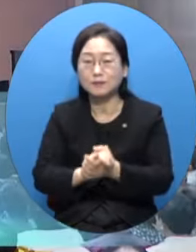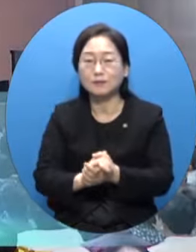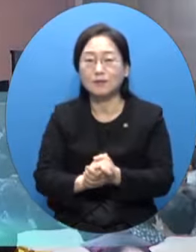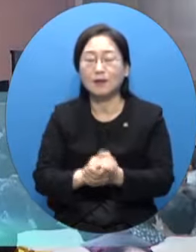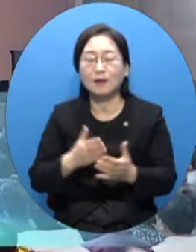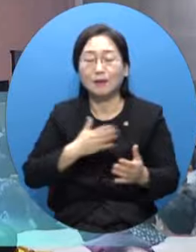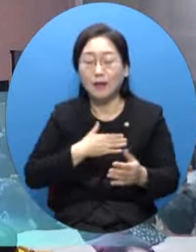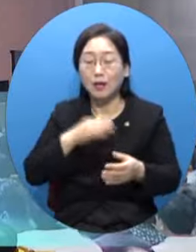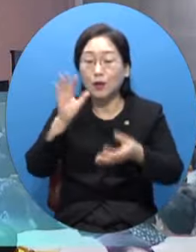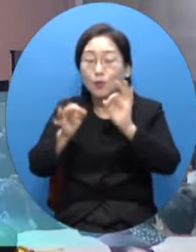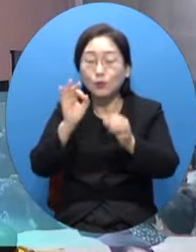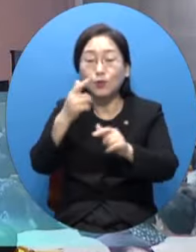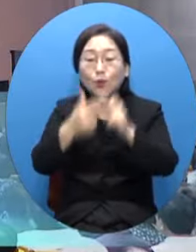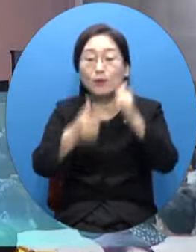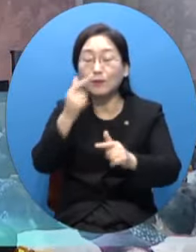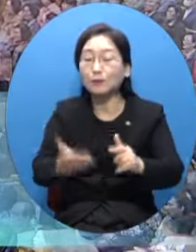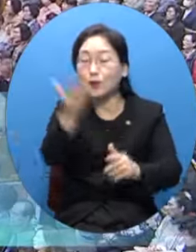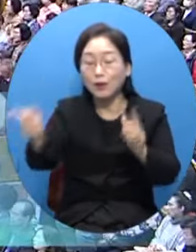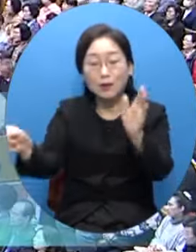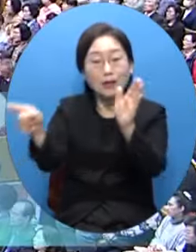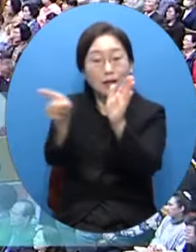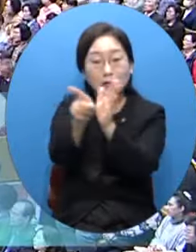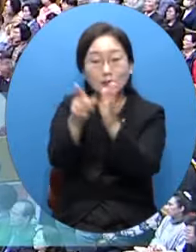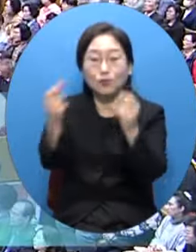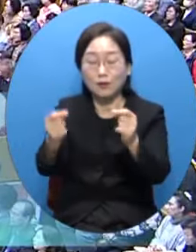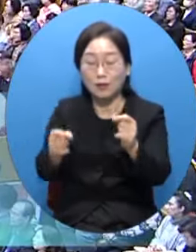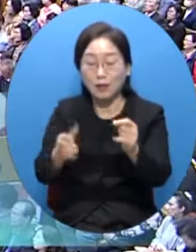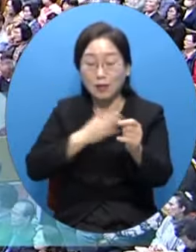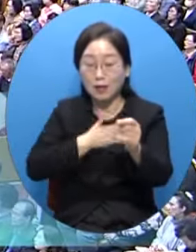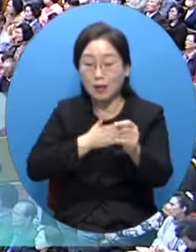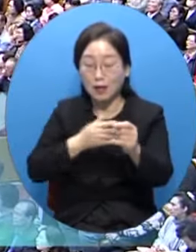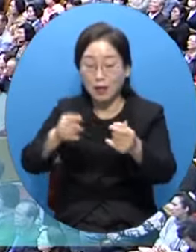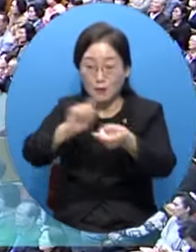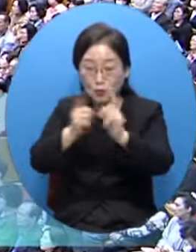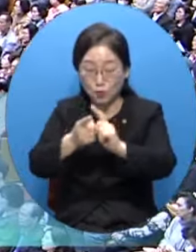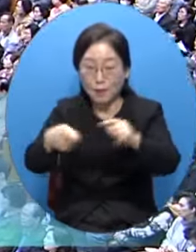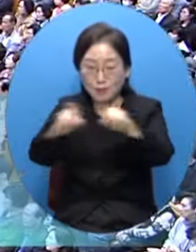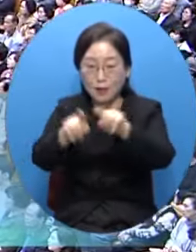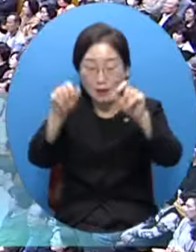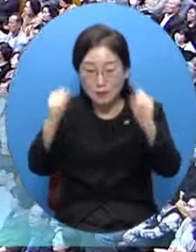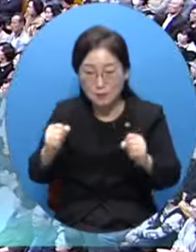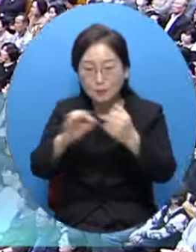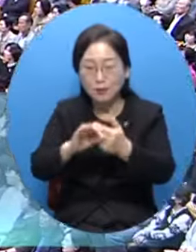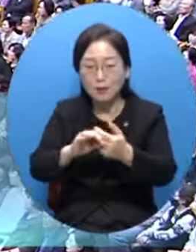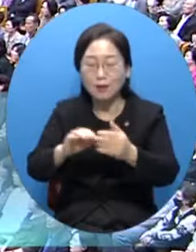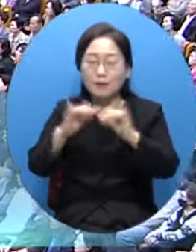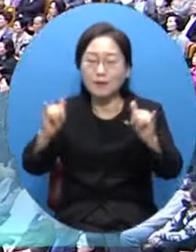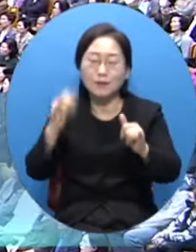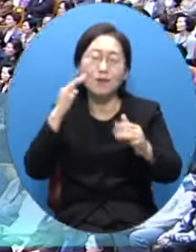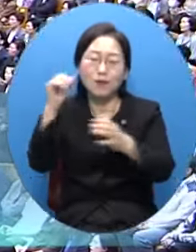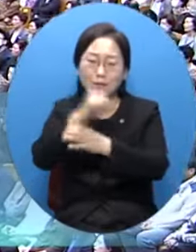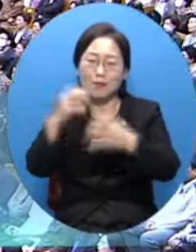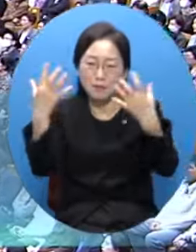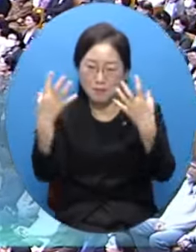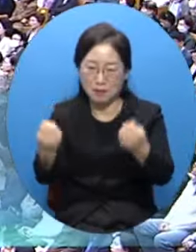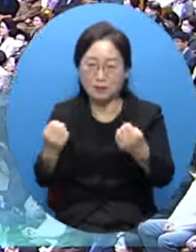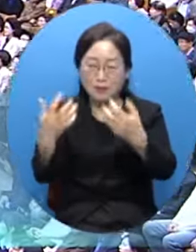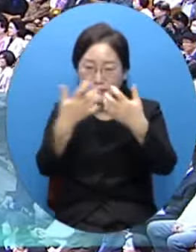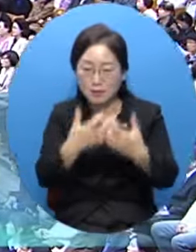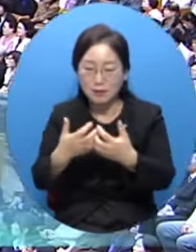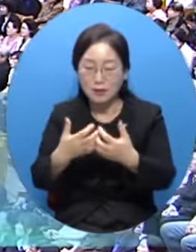나는 포도나무여 너희는 가지라. 그가 내 안에 내가 그 안에 거하면 사람이 열매를 많이 맺나니 나를 떠나서는 너희가